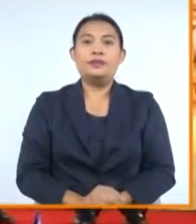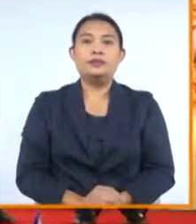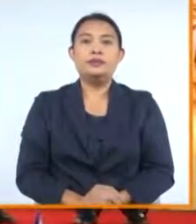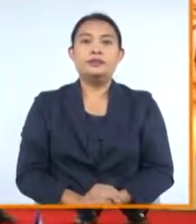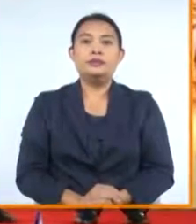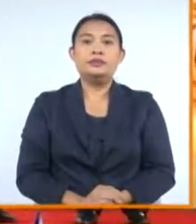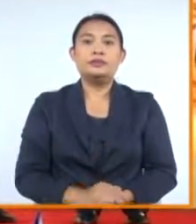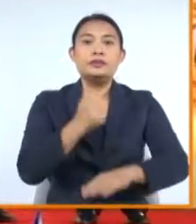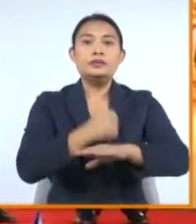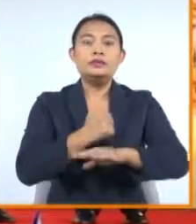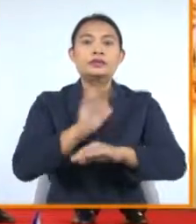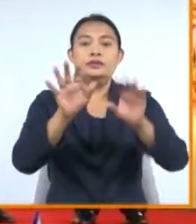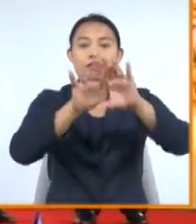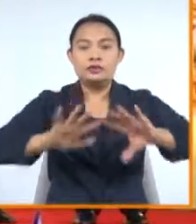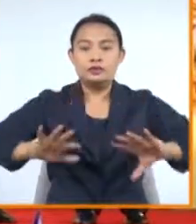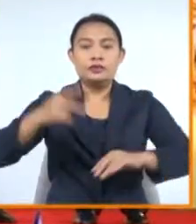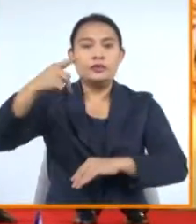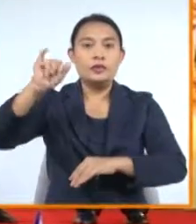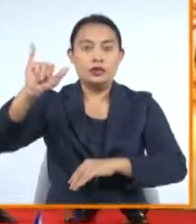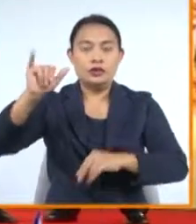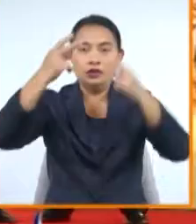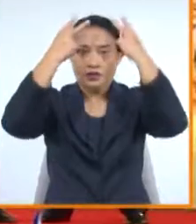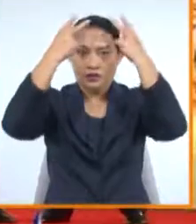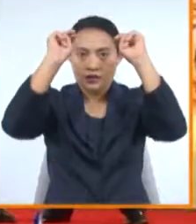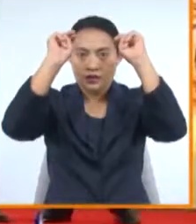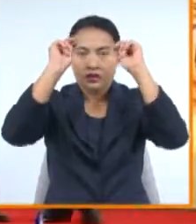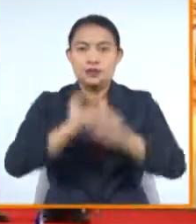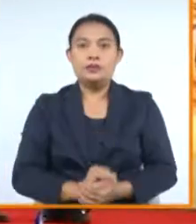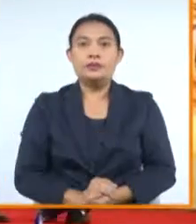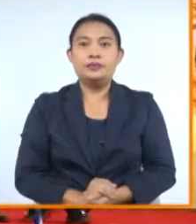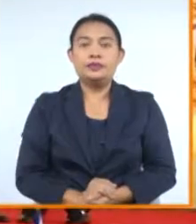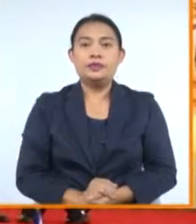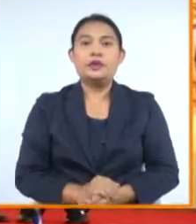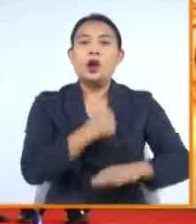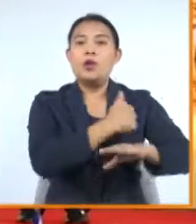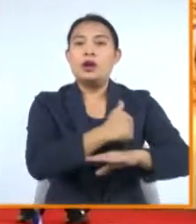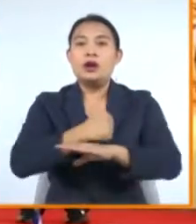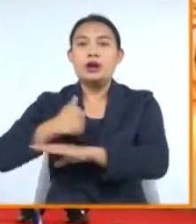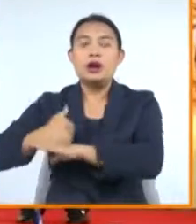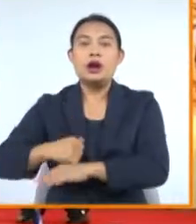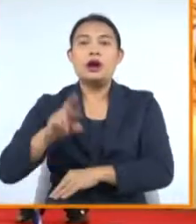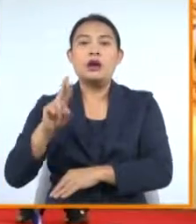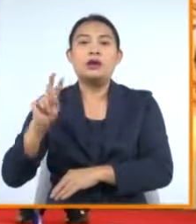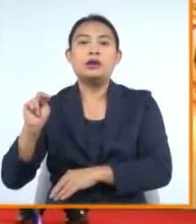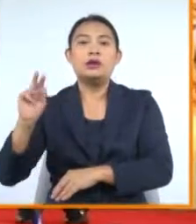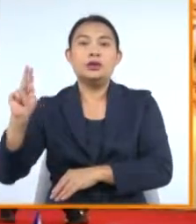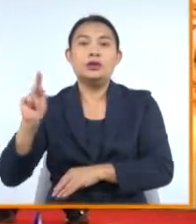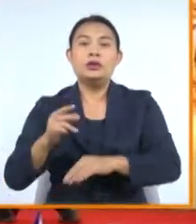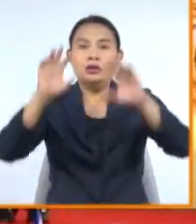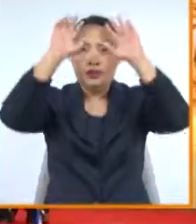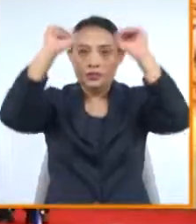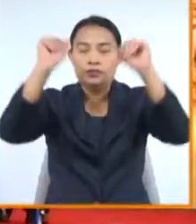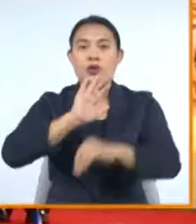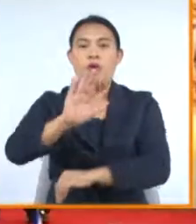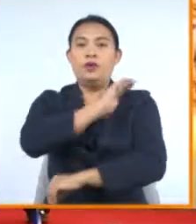เราผู้นำอาเซียนนะคะทั้งพลเอกประยุทธ์จันทร์โอชานายกรัฐมนตรีพร้อมด้วยผู้นำอาเซียนทั้งนายโรดิโกดูเตอร์เต้ประธานาธิบดี